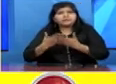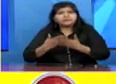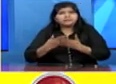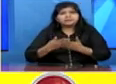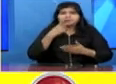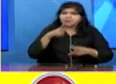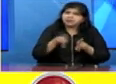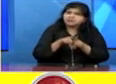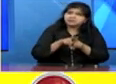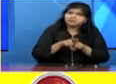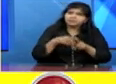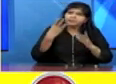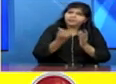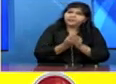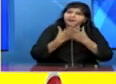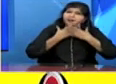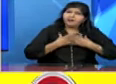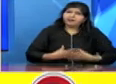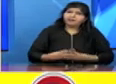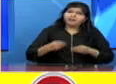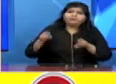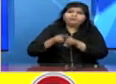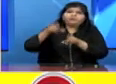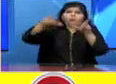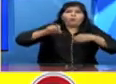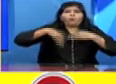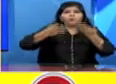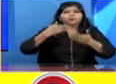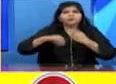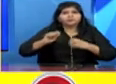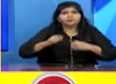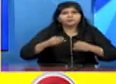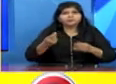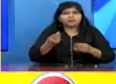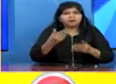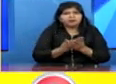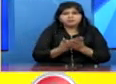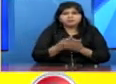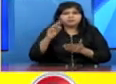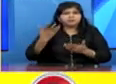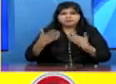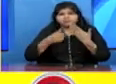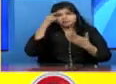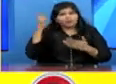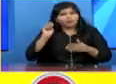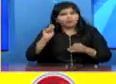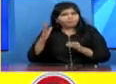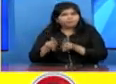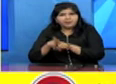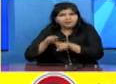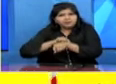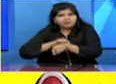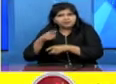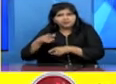चिकित्सायाम स सर्वम इति वर्तते। यानी धन और किसी खास कामना को लेकर नहीं